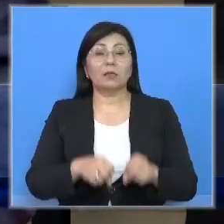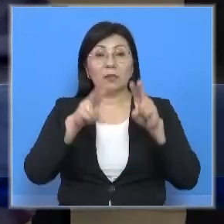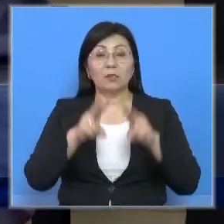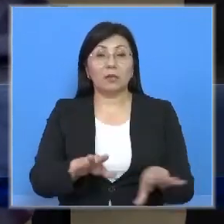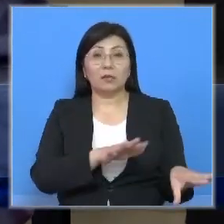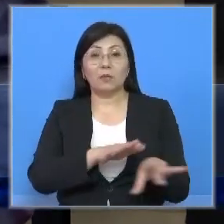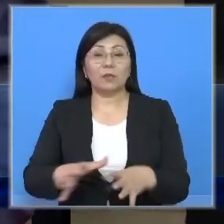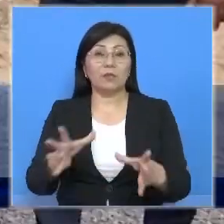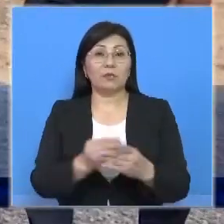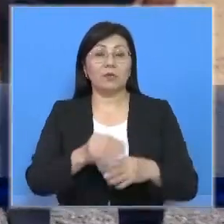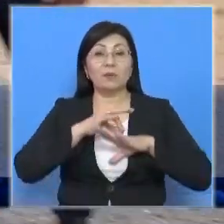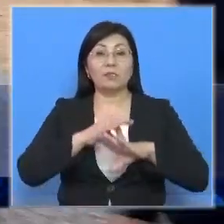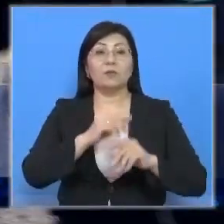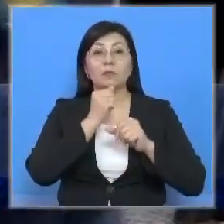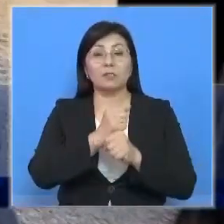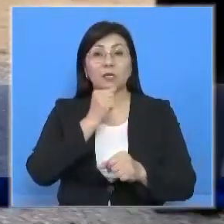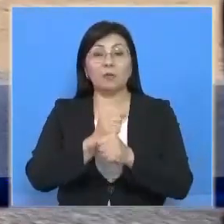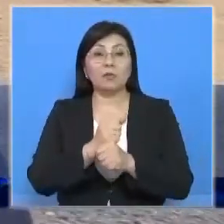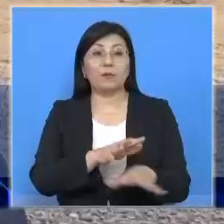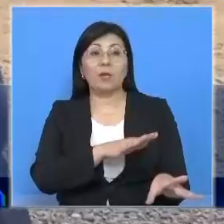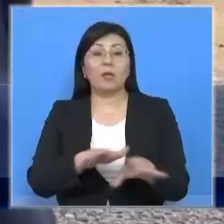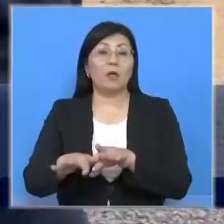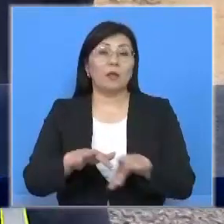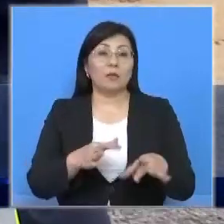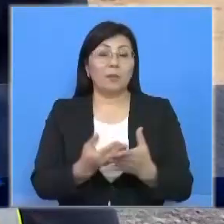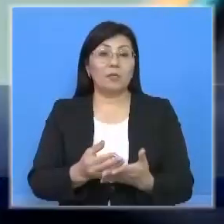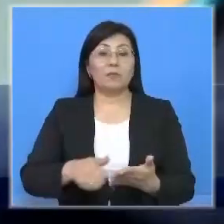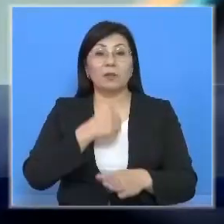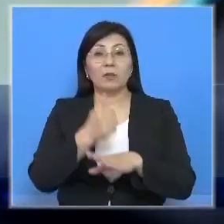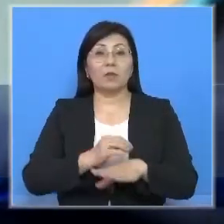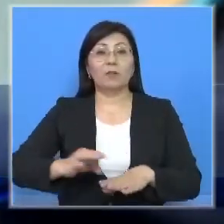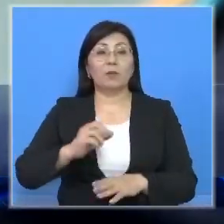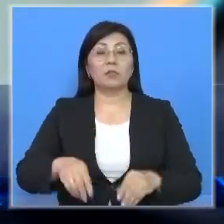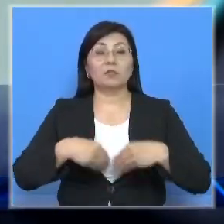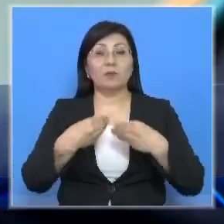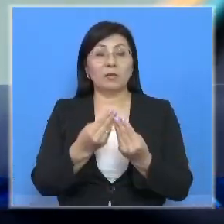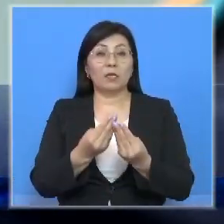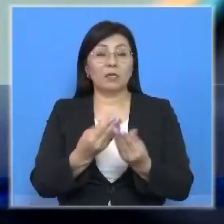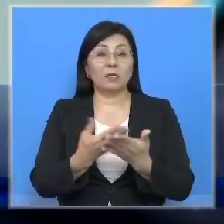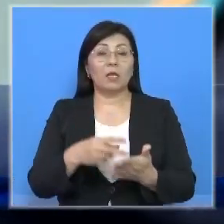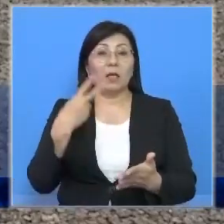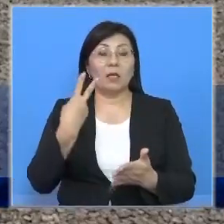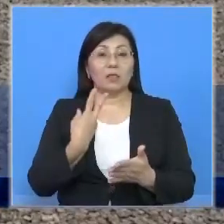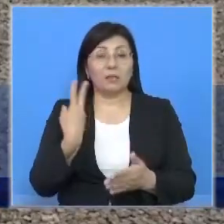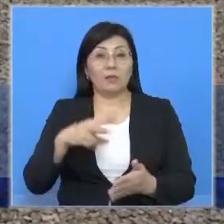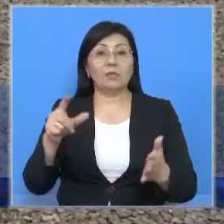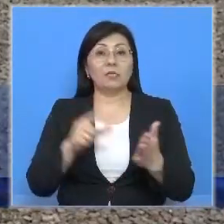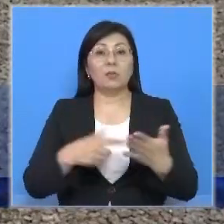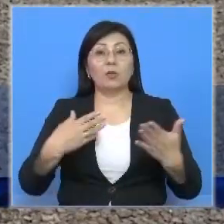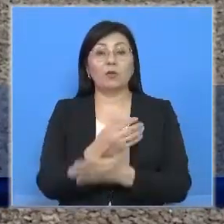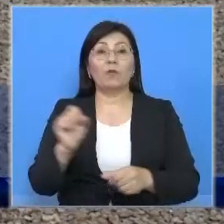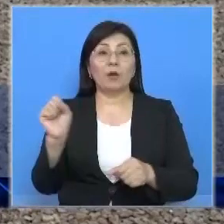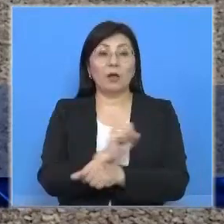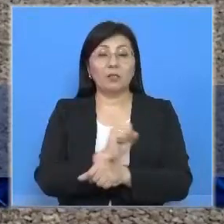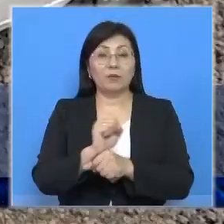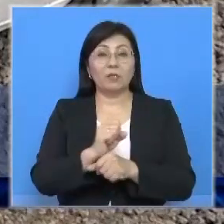совместно вести работу. На мероприятии, приуроченном ко дню полиции, глава региона вручил полицейским ключи от 27 новых автомобилей Hyundai